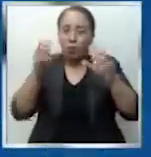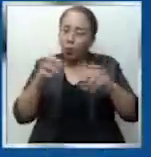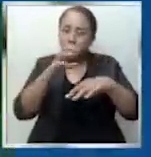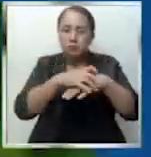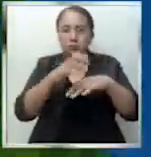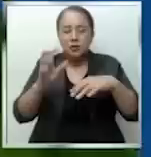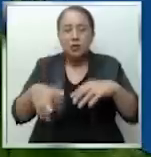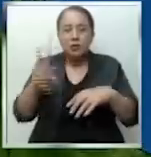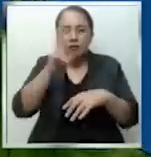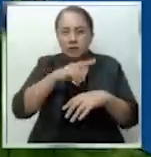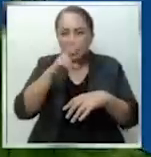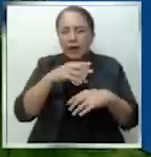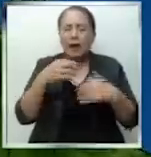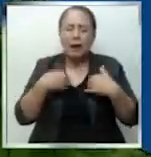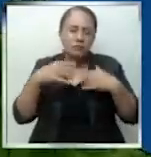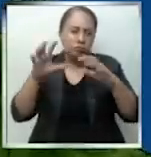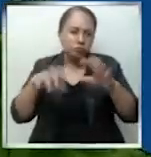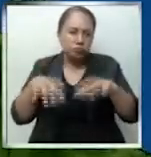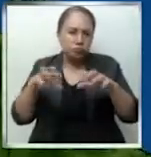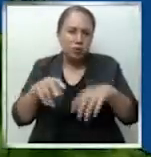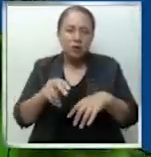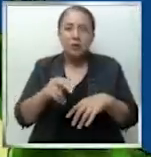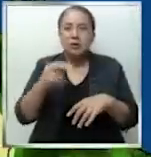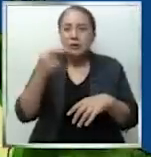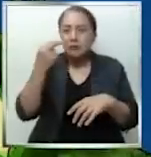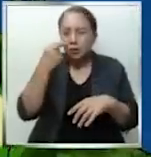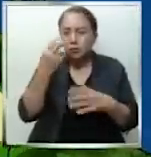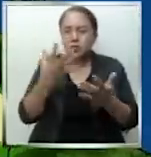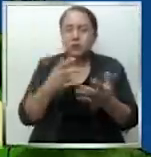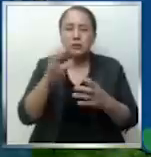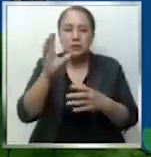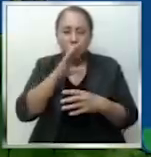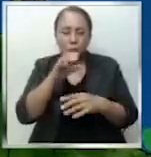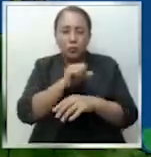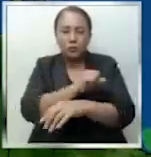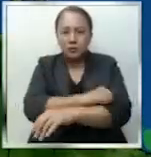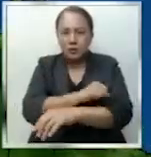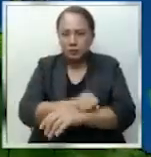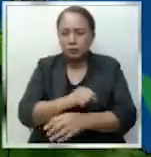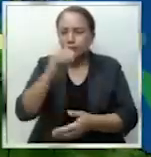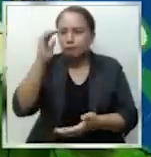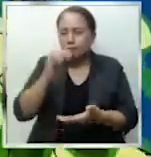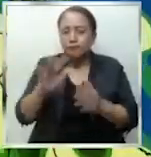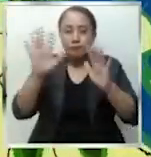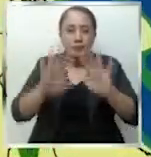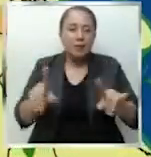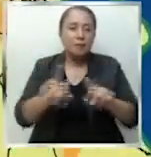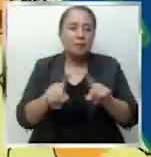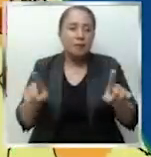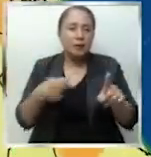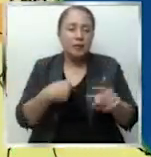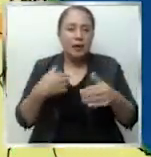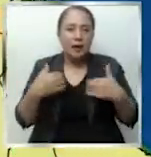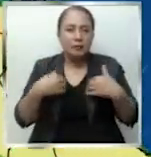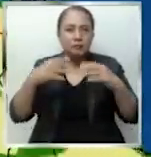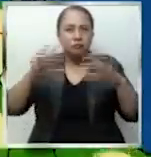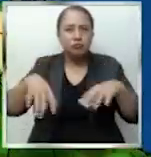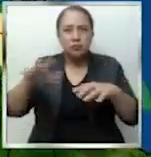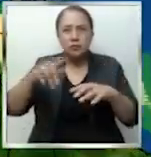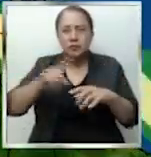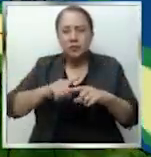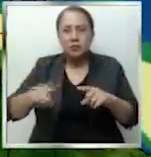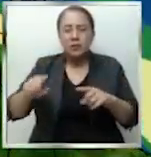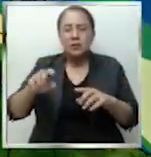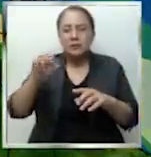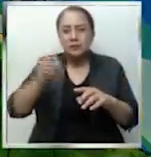Visayas, may ulan din bukas sa Negros Provinces, Cebu at Samar. Mababawasan yan sa Linggo pero magkakaroon naman ng ulan sa ilang lugar sa Southern